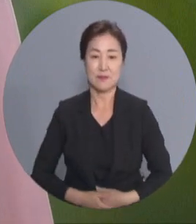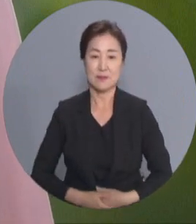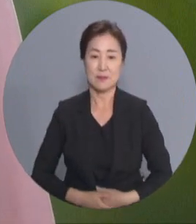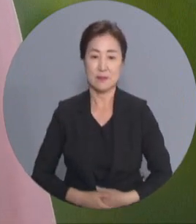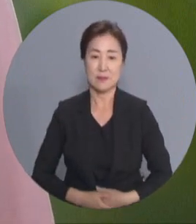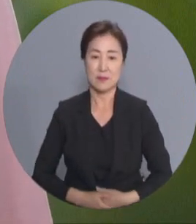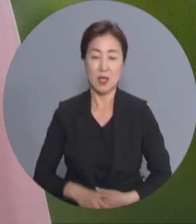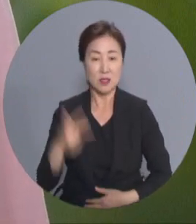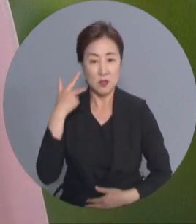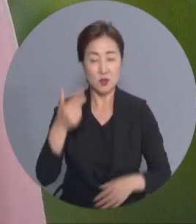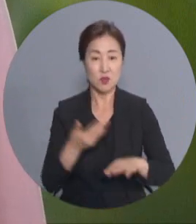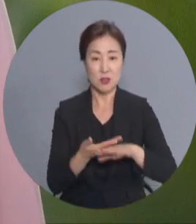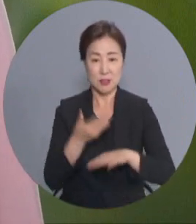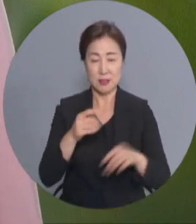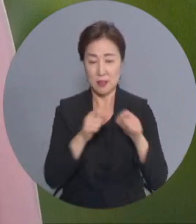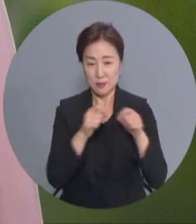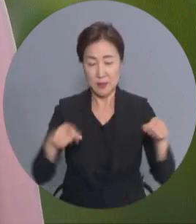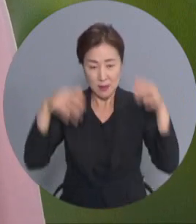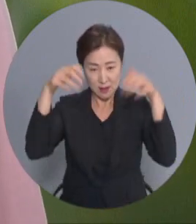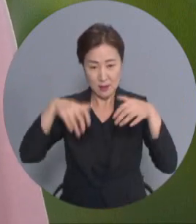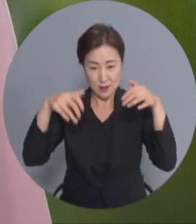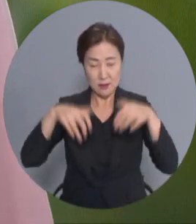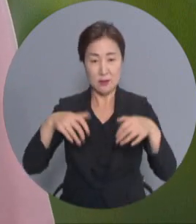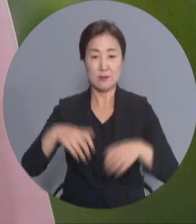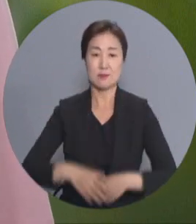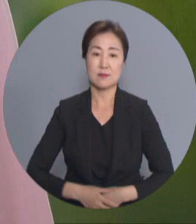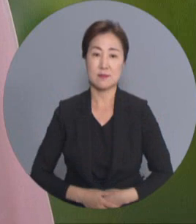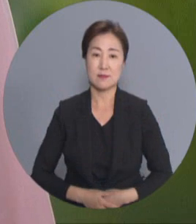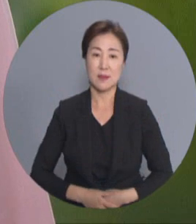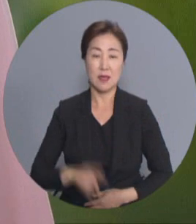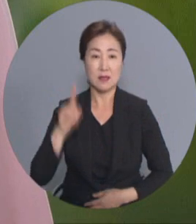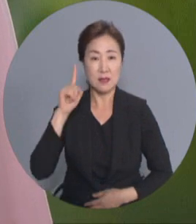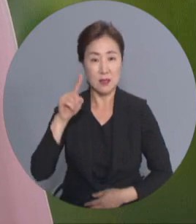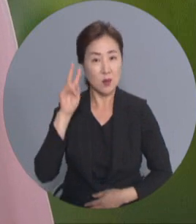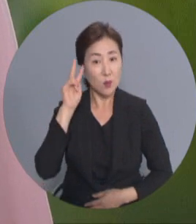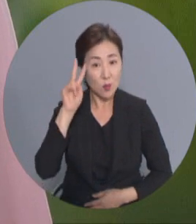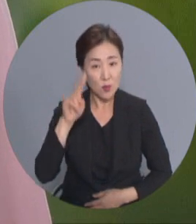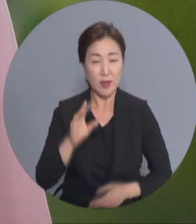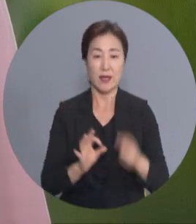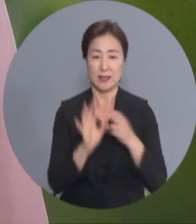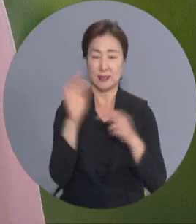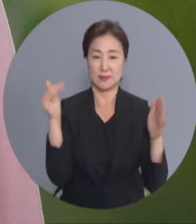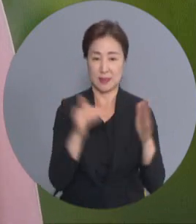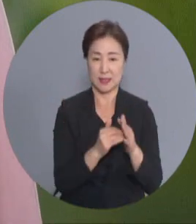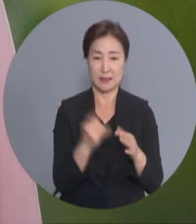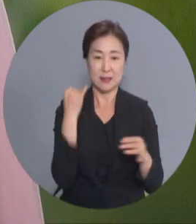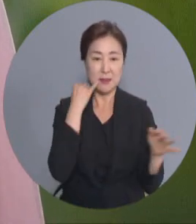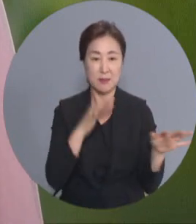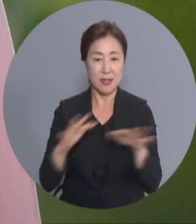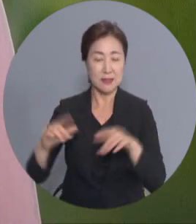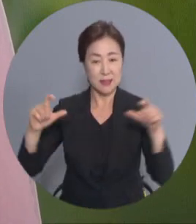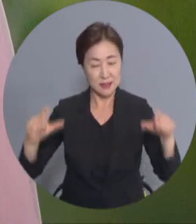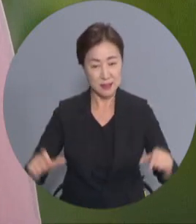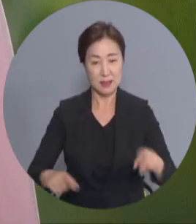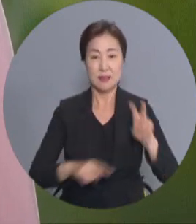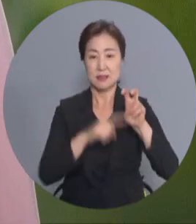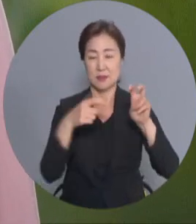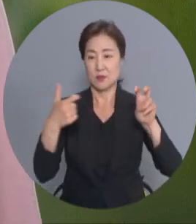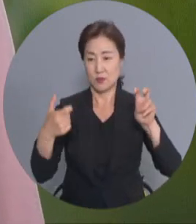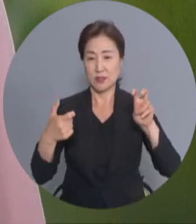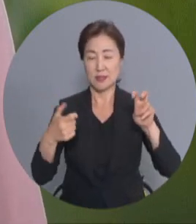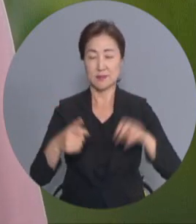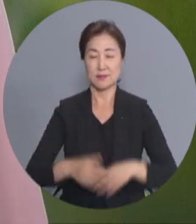최소 일주일 이상 길게 이어질 전망인데요 우선 내일과 모레 오전까지 전남 해안 지역을 중심으로 20에서